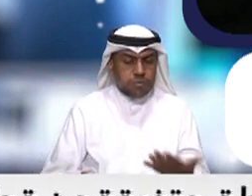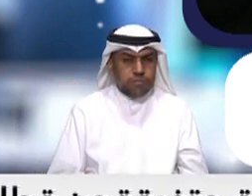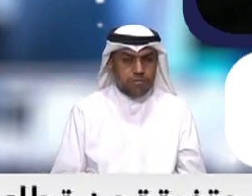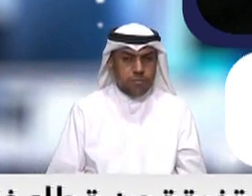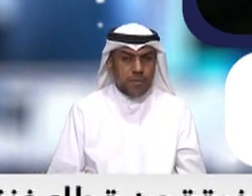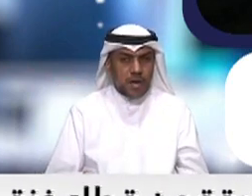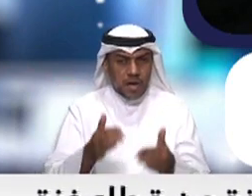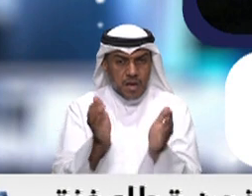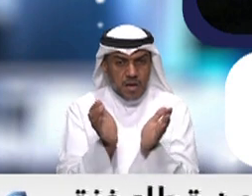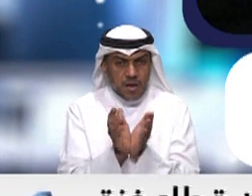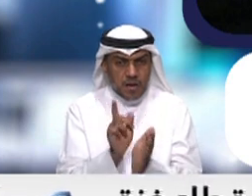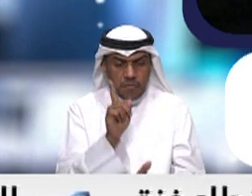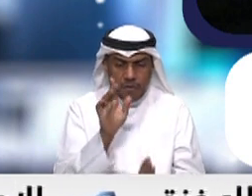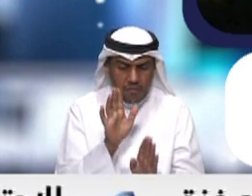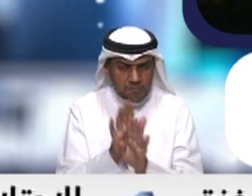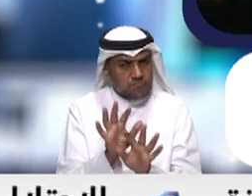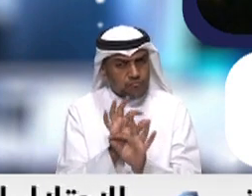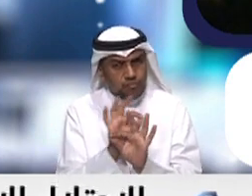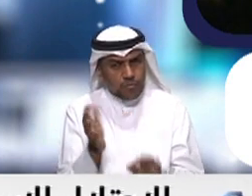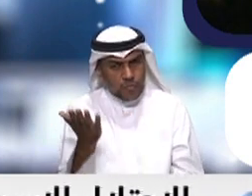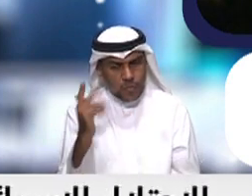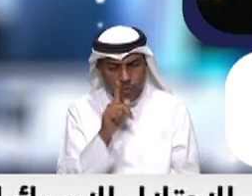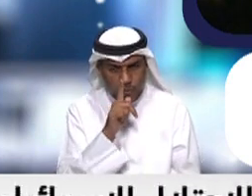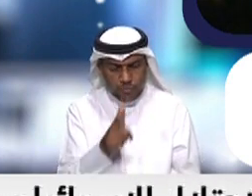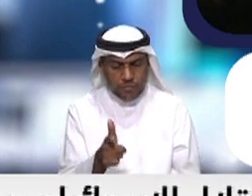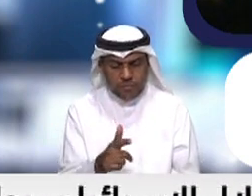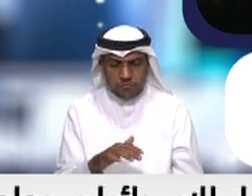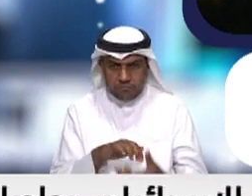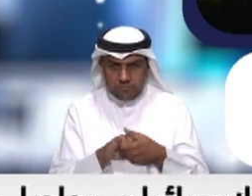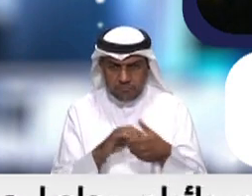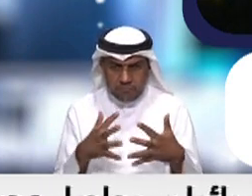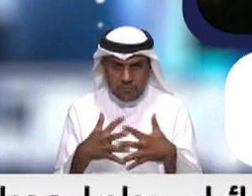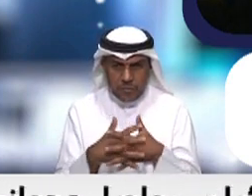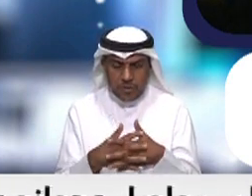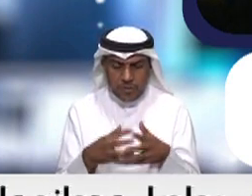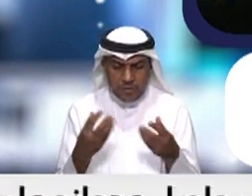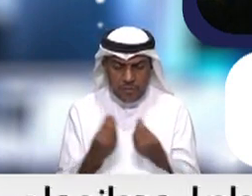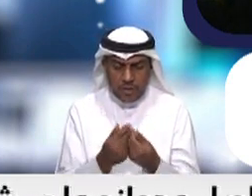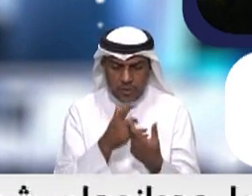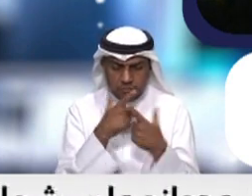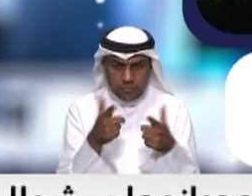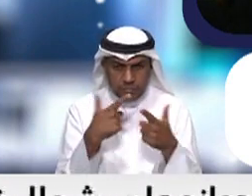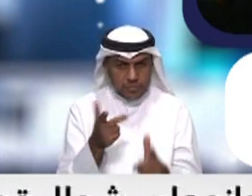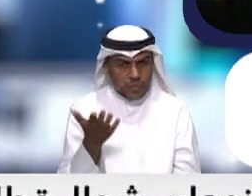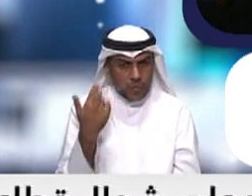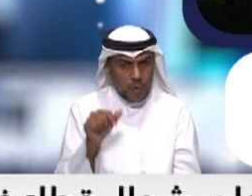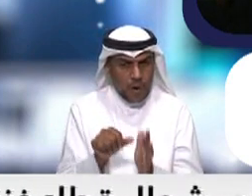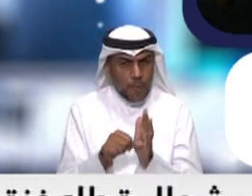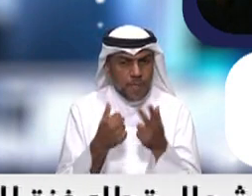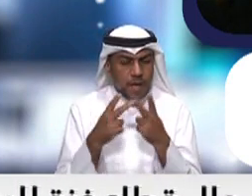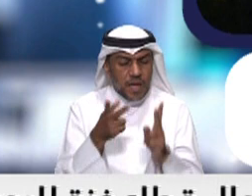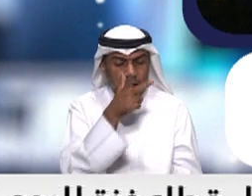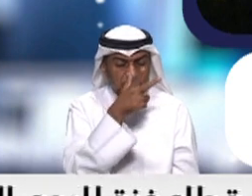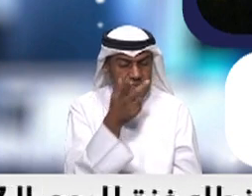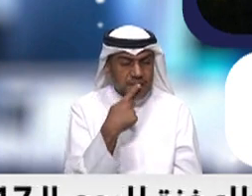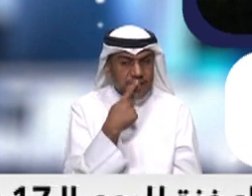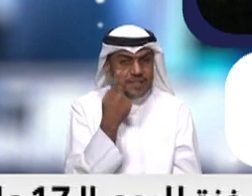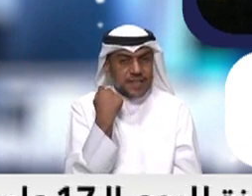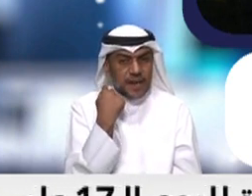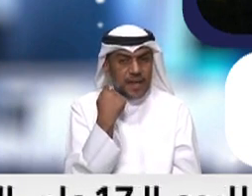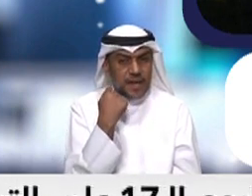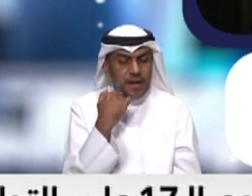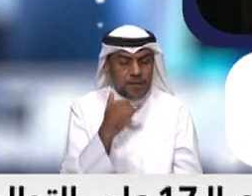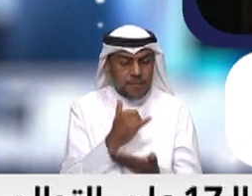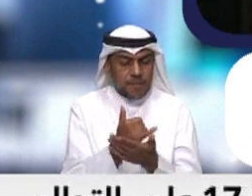المساندة وأعلن وحدة الساحات ودعم الساحة اللبنانية، في البداية كان المطلب الإسرائيلي فقط